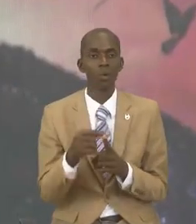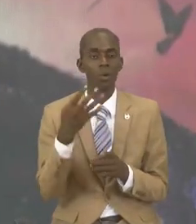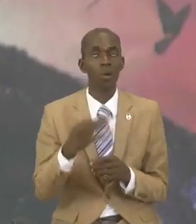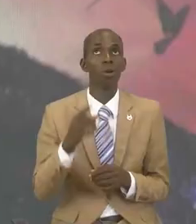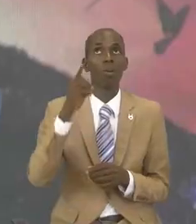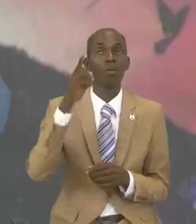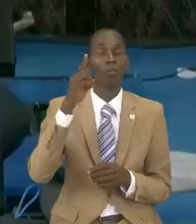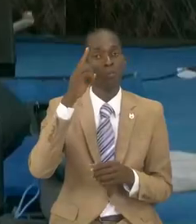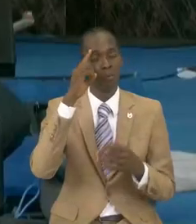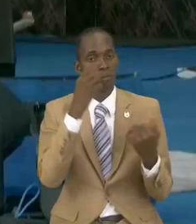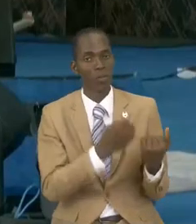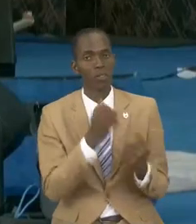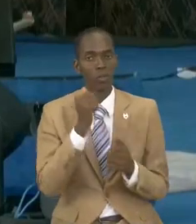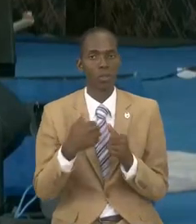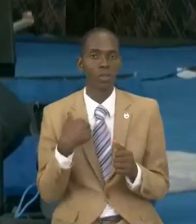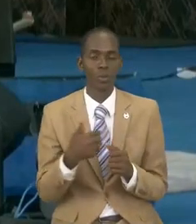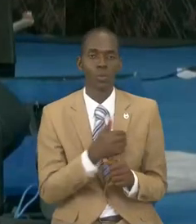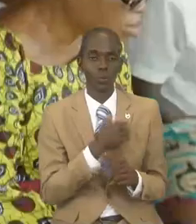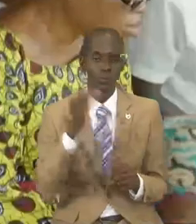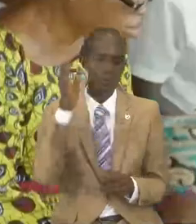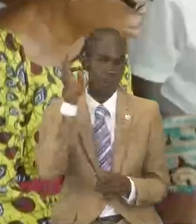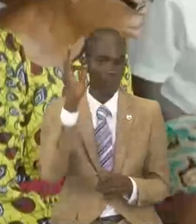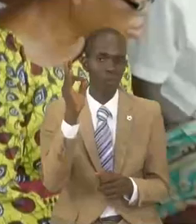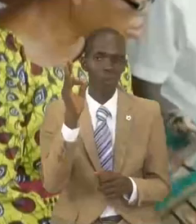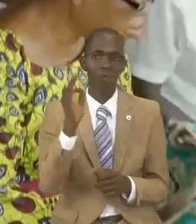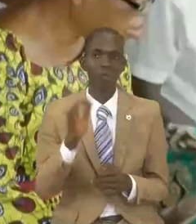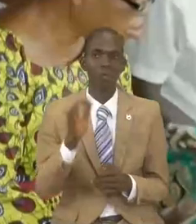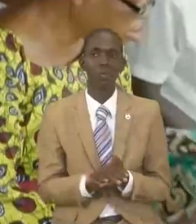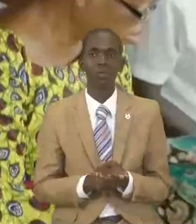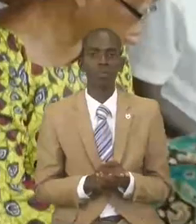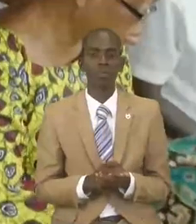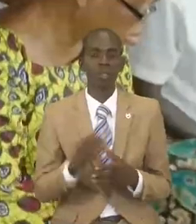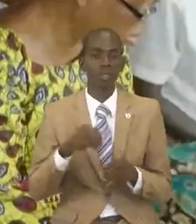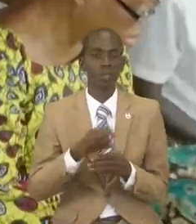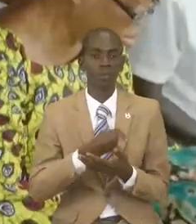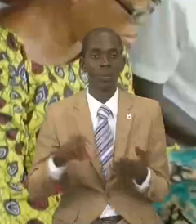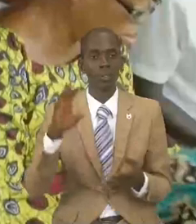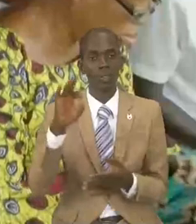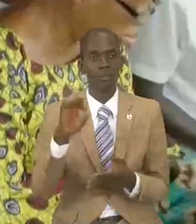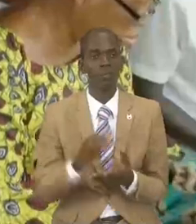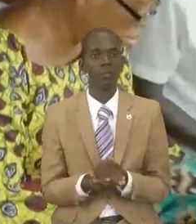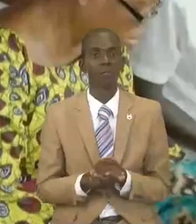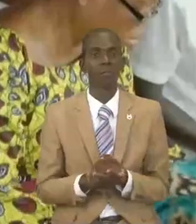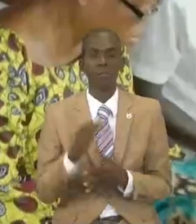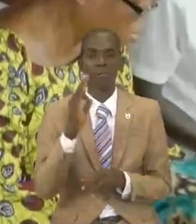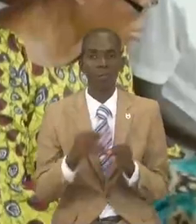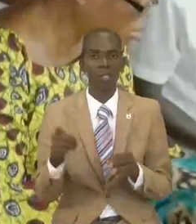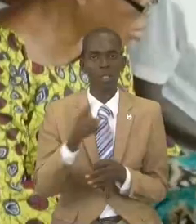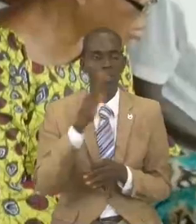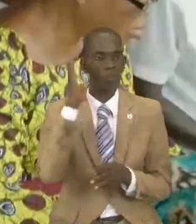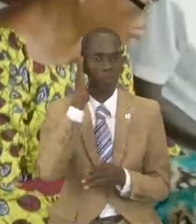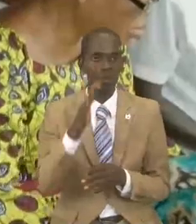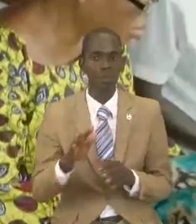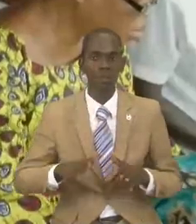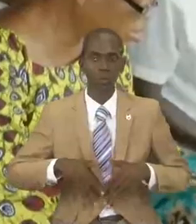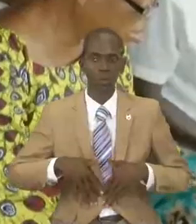Or, c'est la parole de la foi que nous prêchons. Le verset 9,